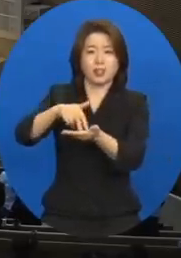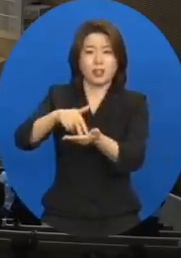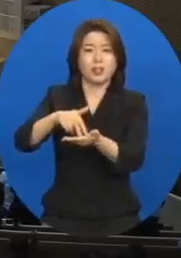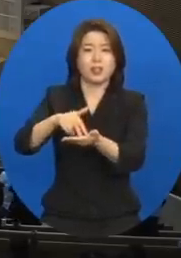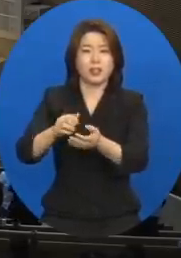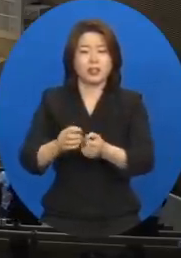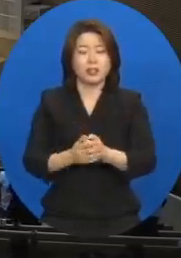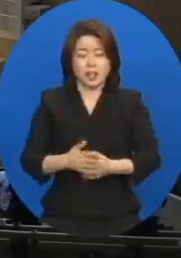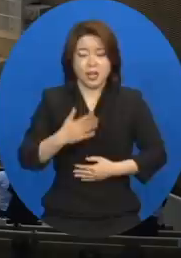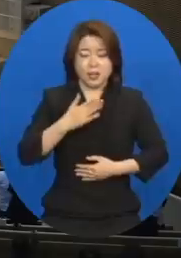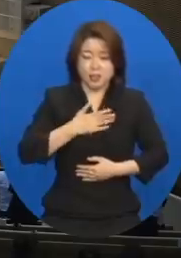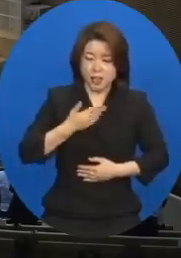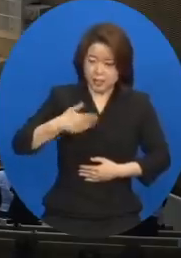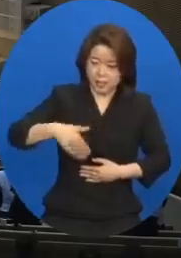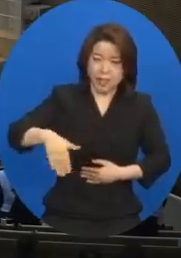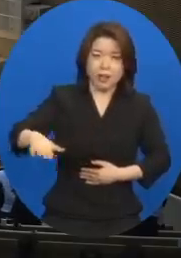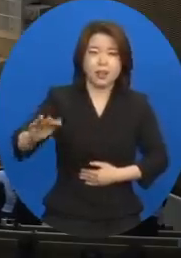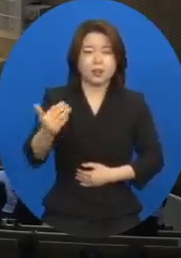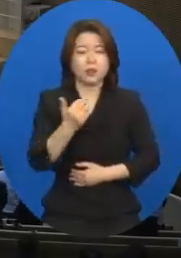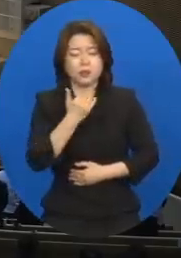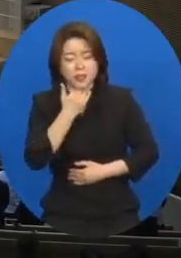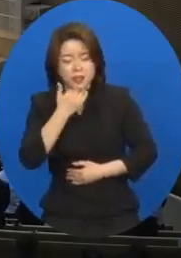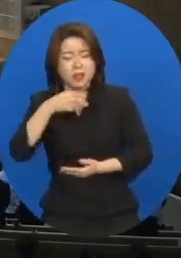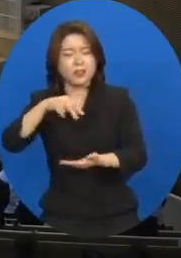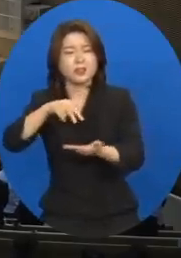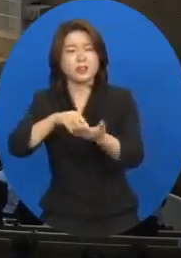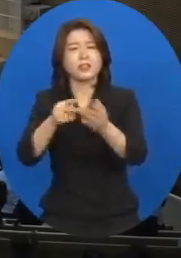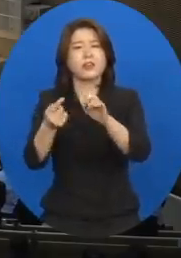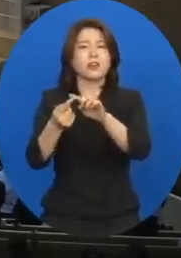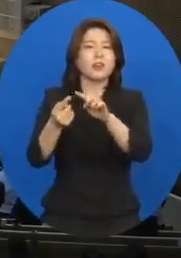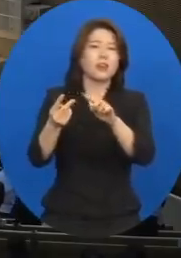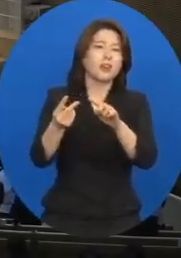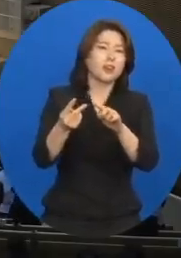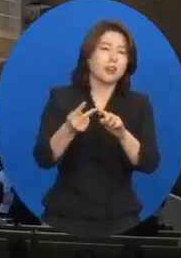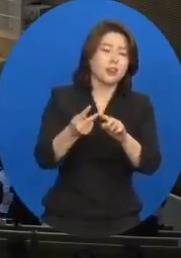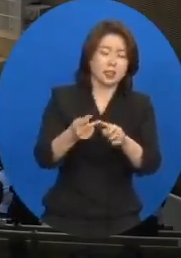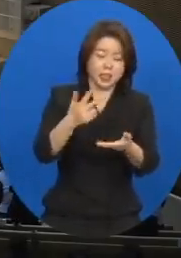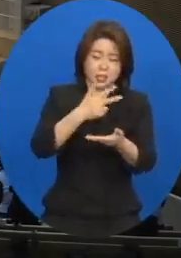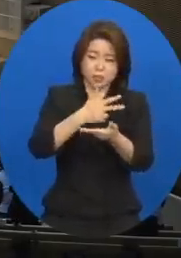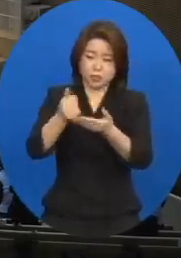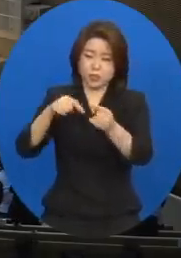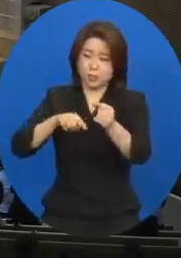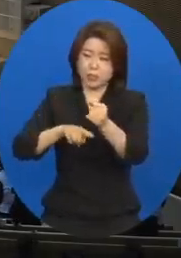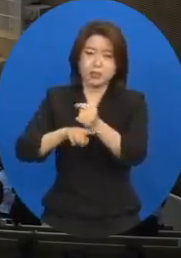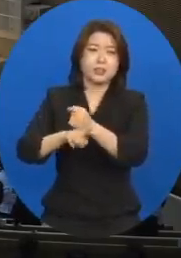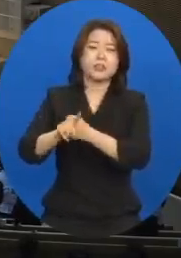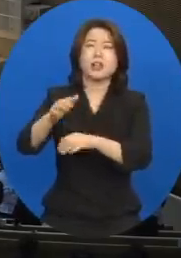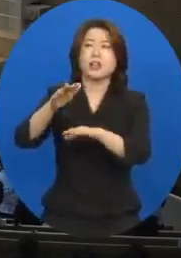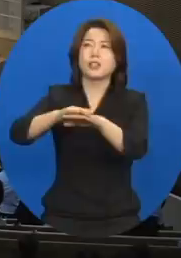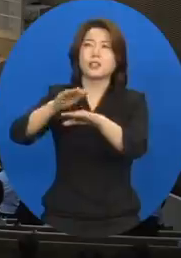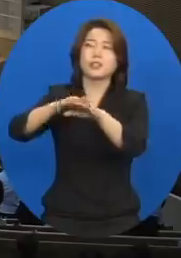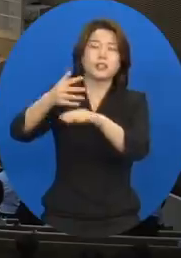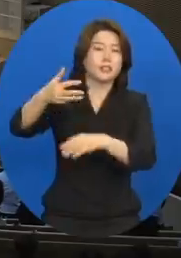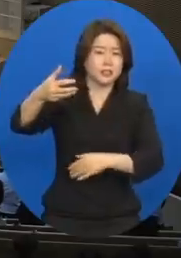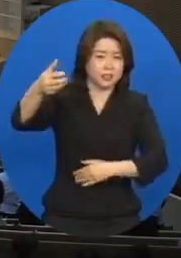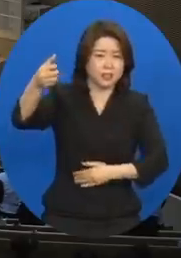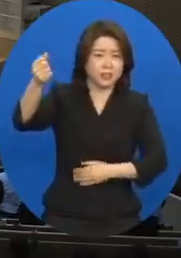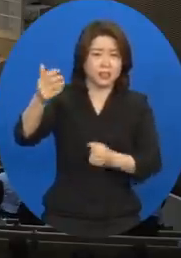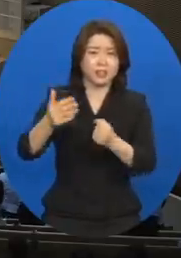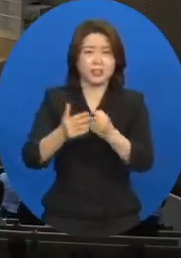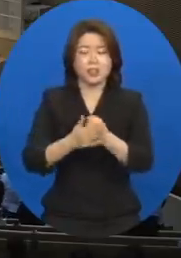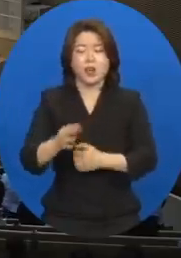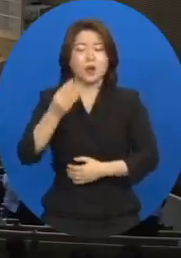멈춰서리다. 나의 가고 서는 곳 주님 뜻에